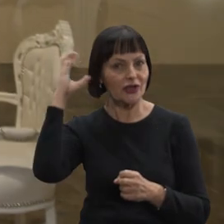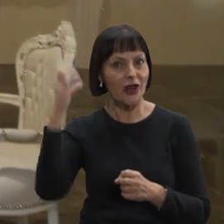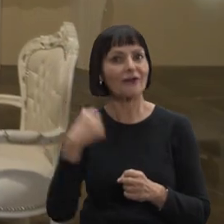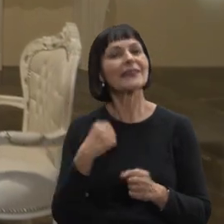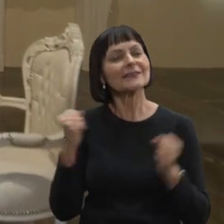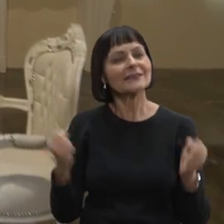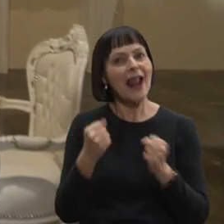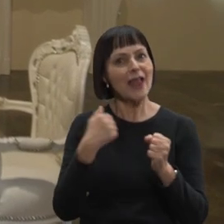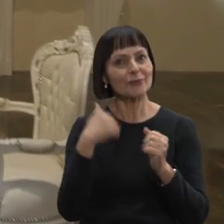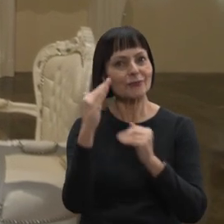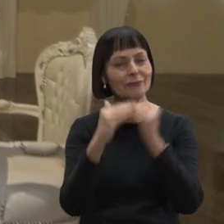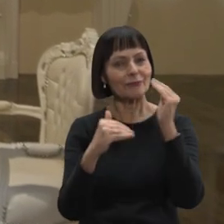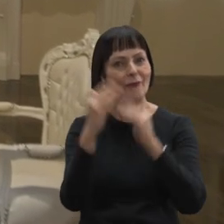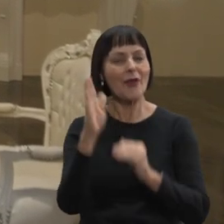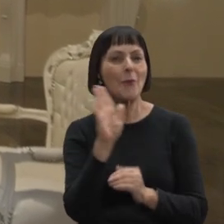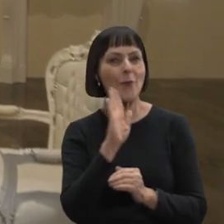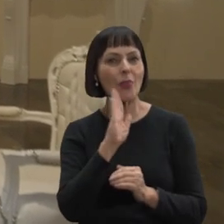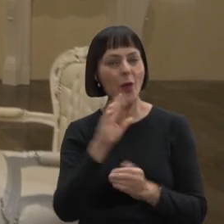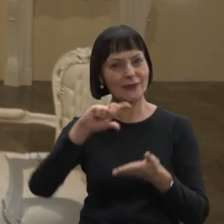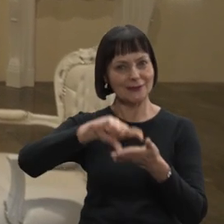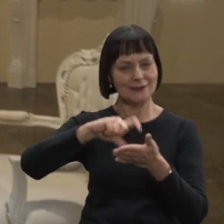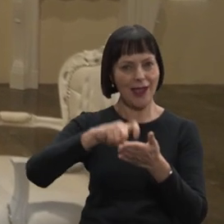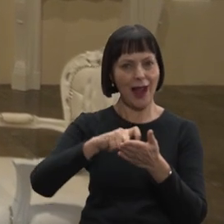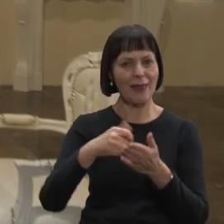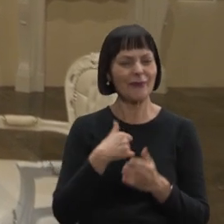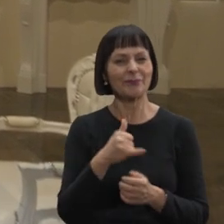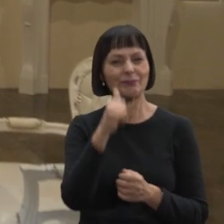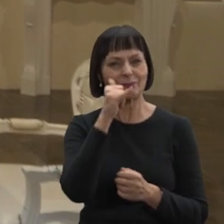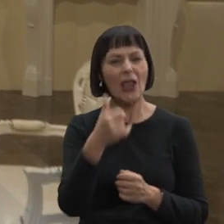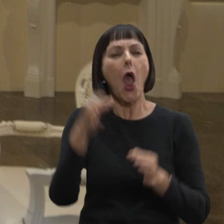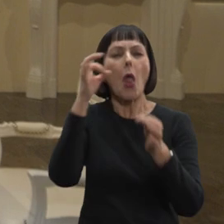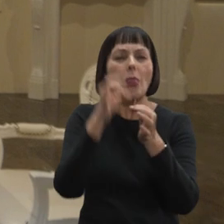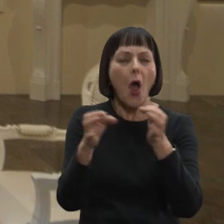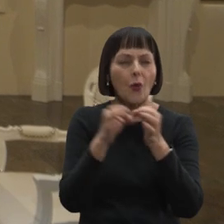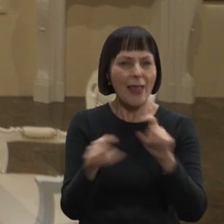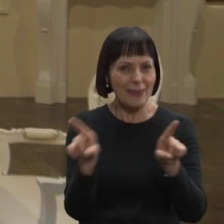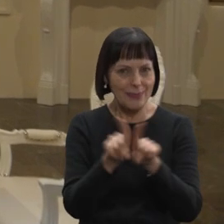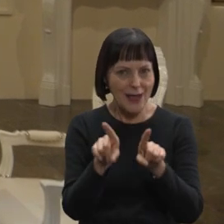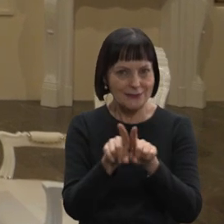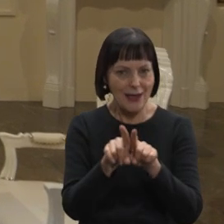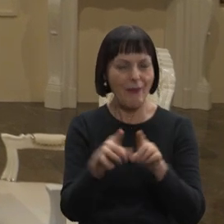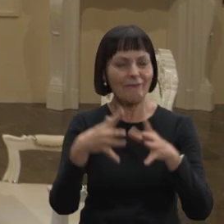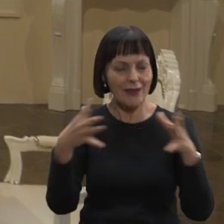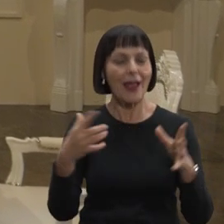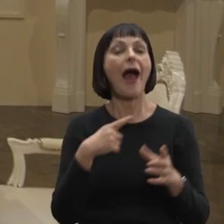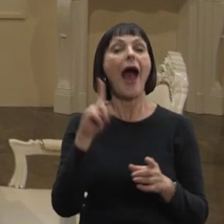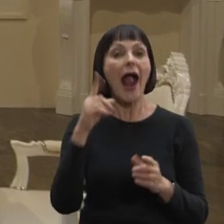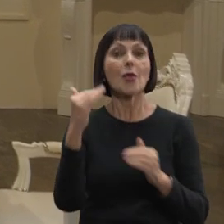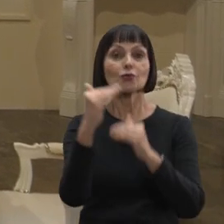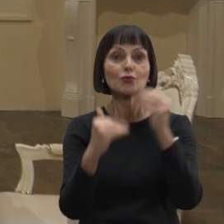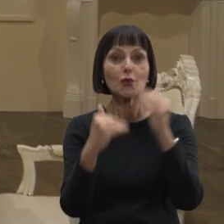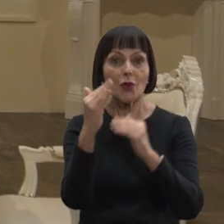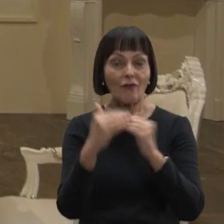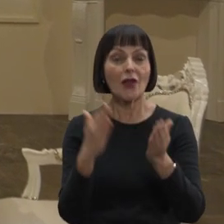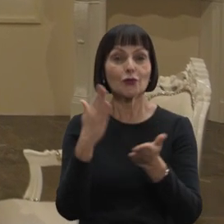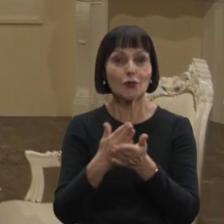się odtworzyć. Oczywiście nie było możliwe odtworzenie w typu rekonstrukcji, natomiast